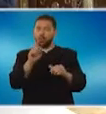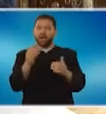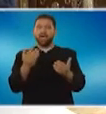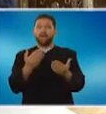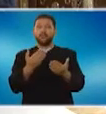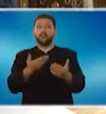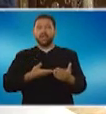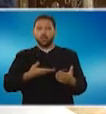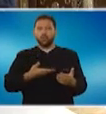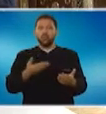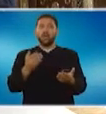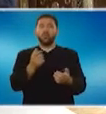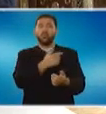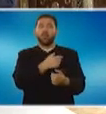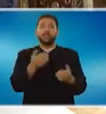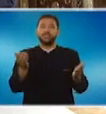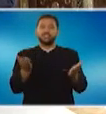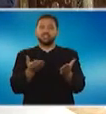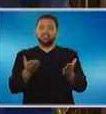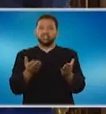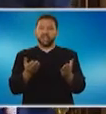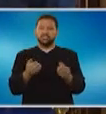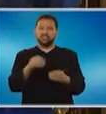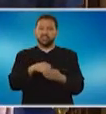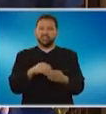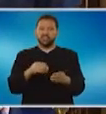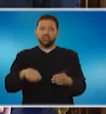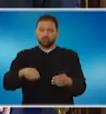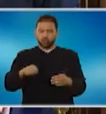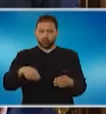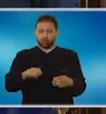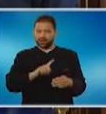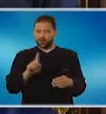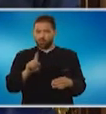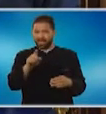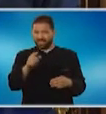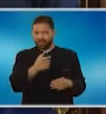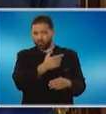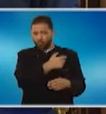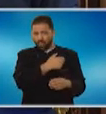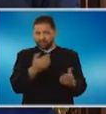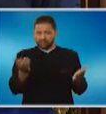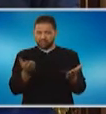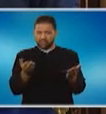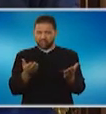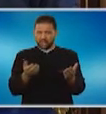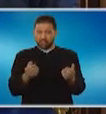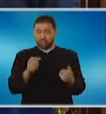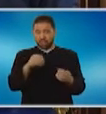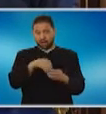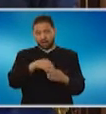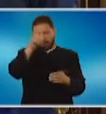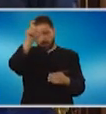care preotul în cadrul slujbei doar el le citește. E adevărat că în particular nimeni nu este oprit